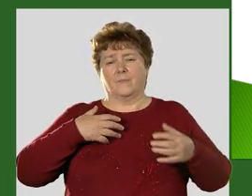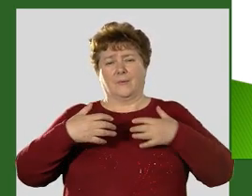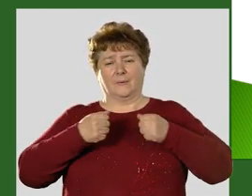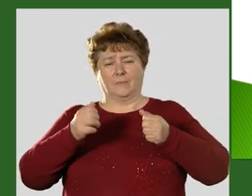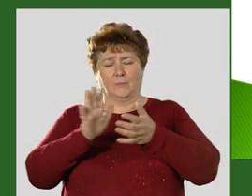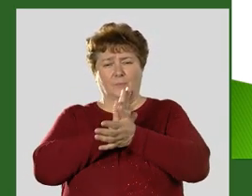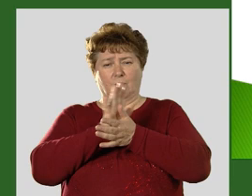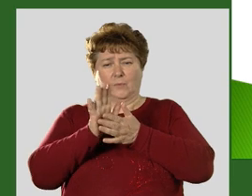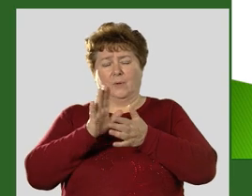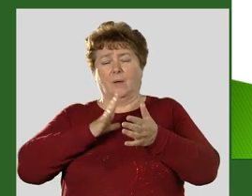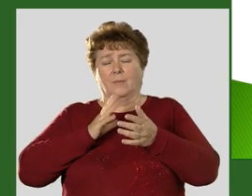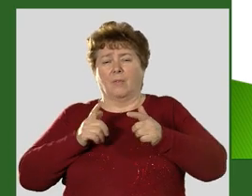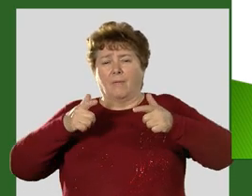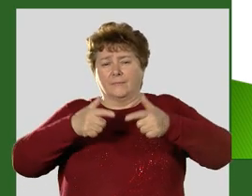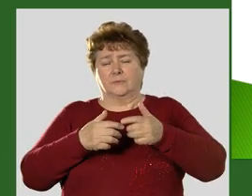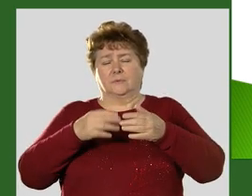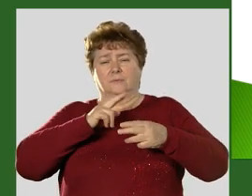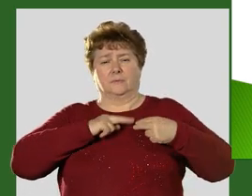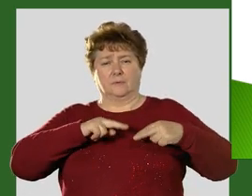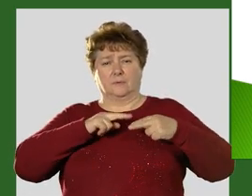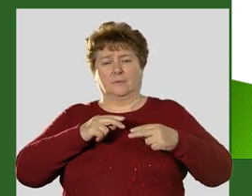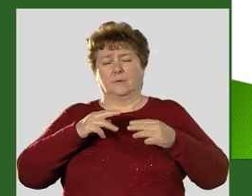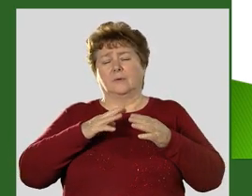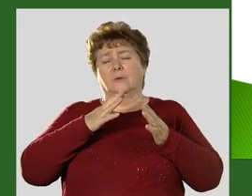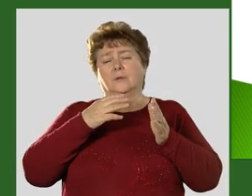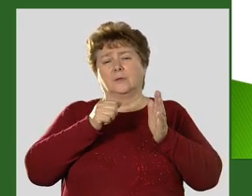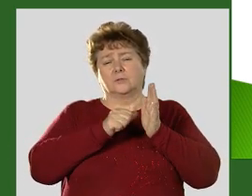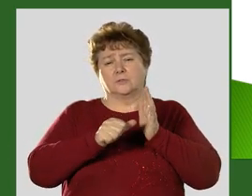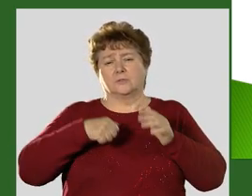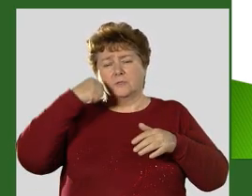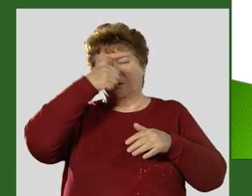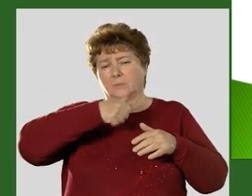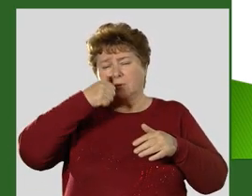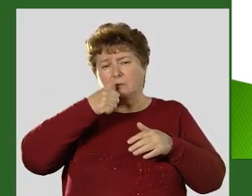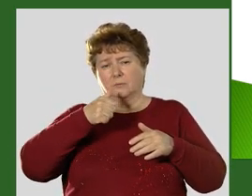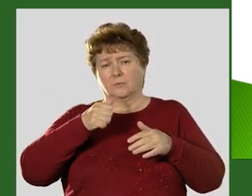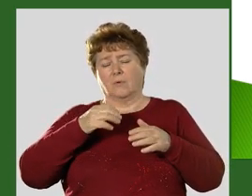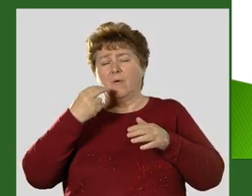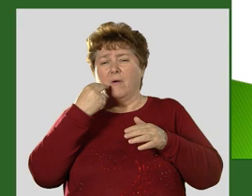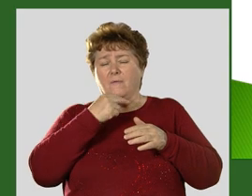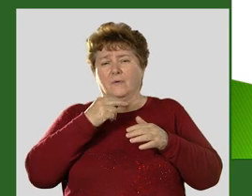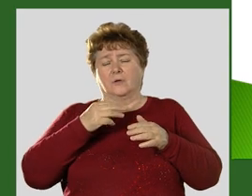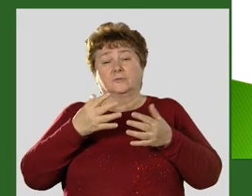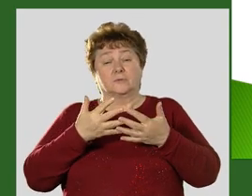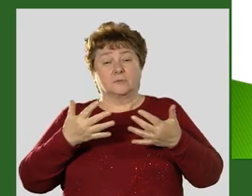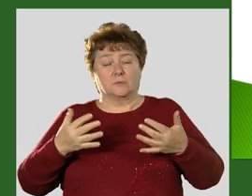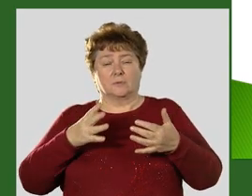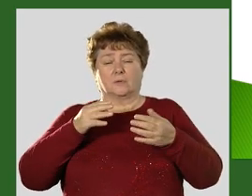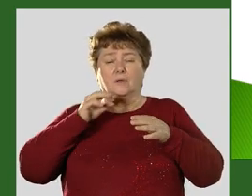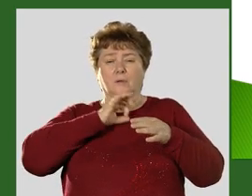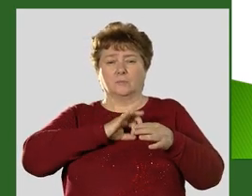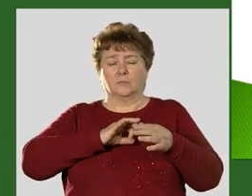картонная фабрика была введена в эксплуатацию в 1960 году. В качестве сырья